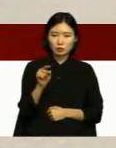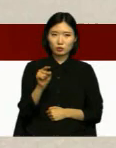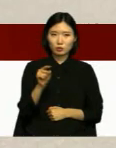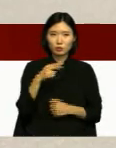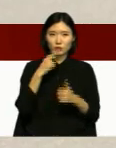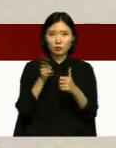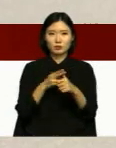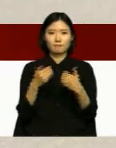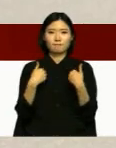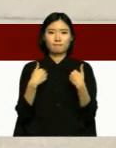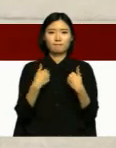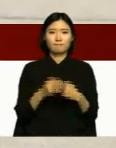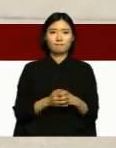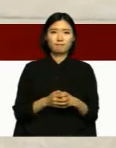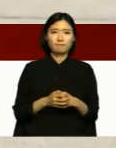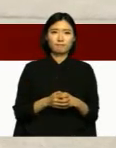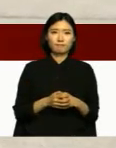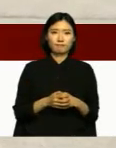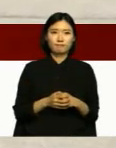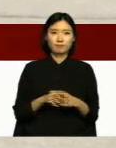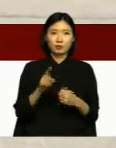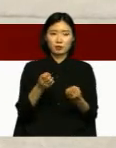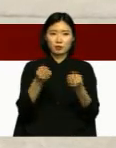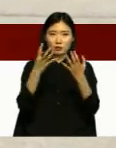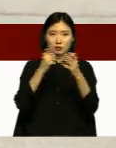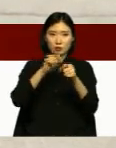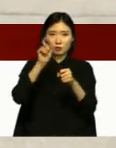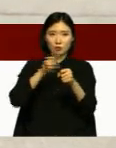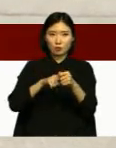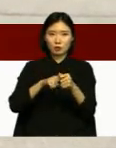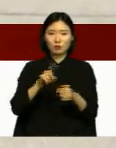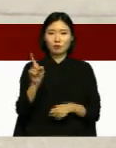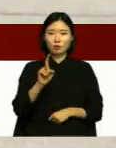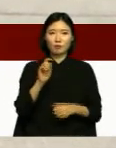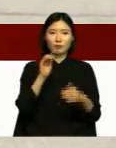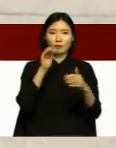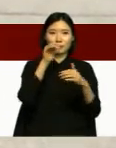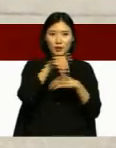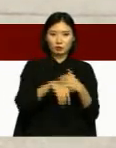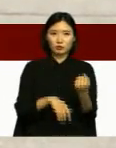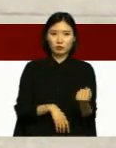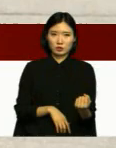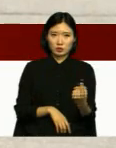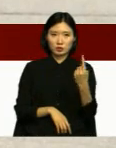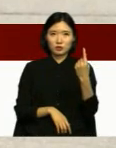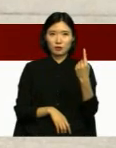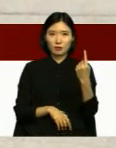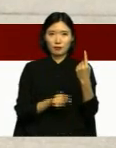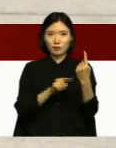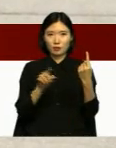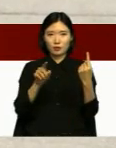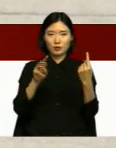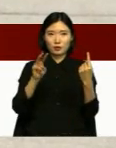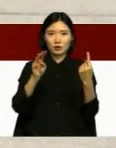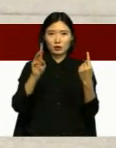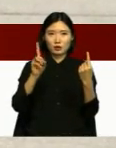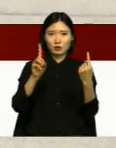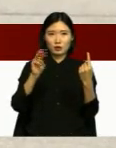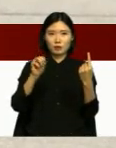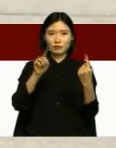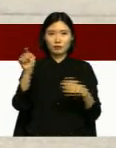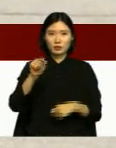되지 않겠는가. 이 행사 취지 목적은 파주를 기점으로 해서 DMZ